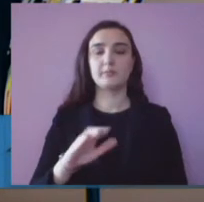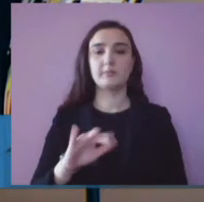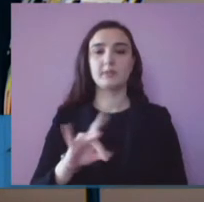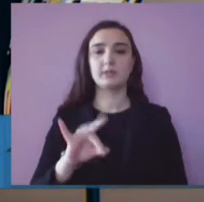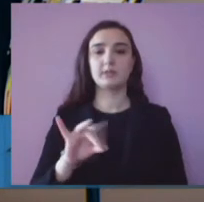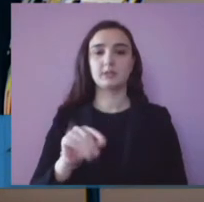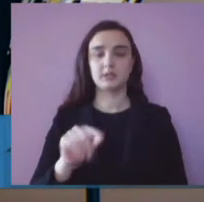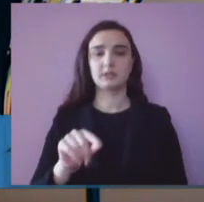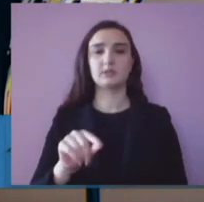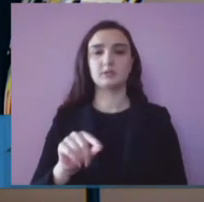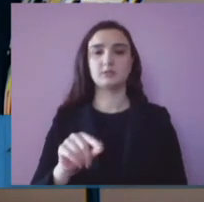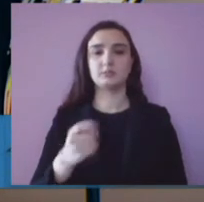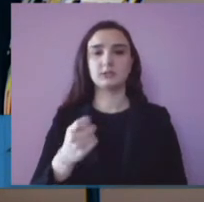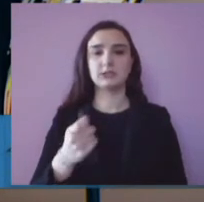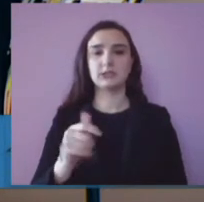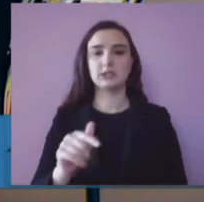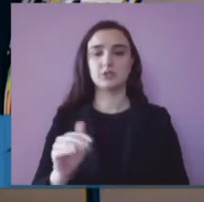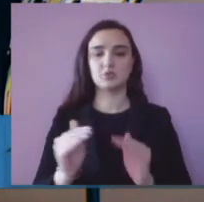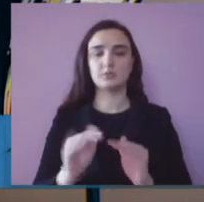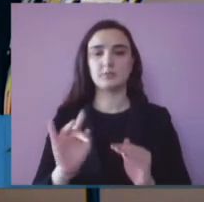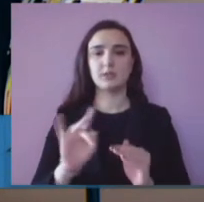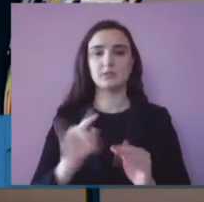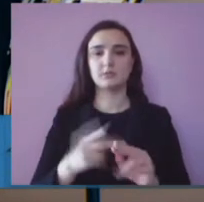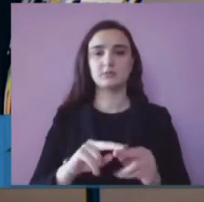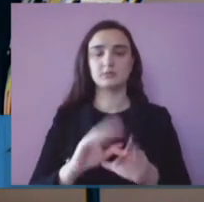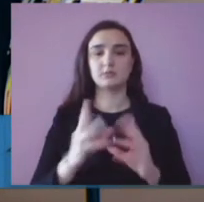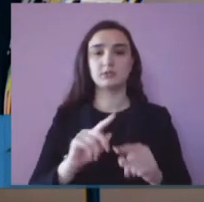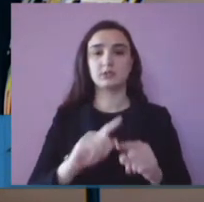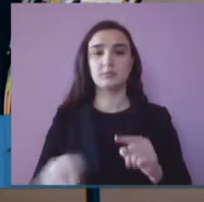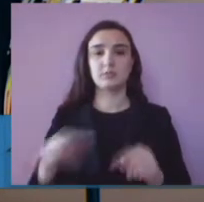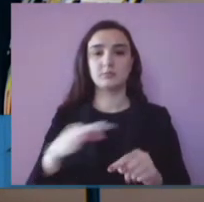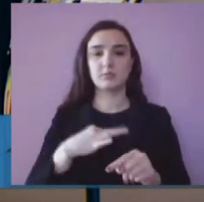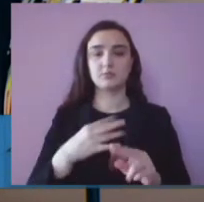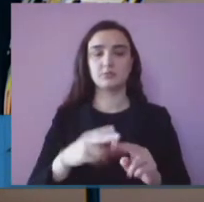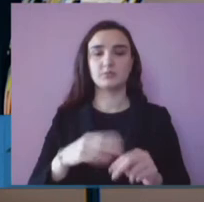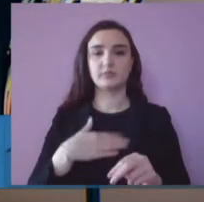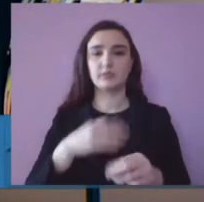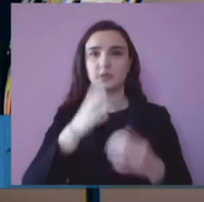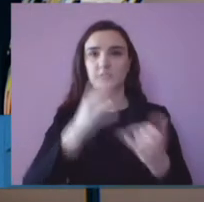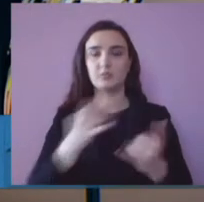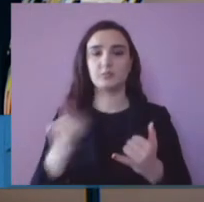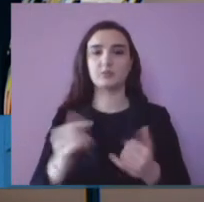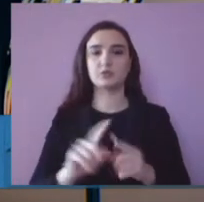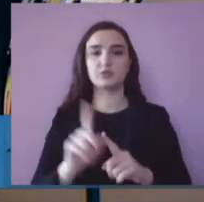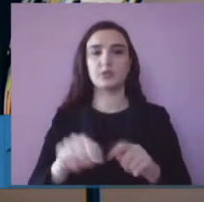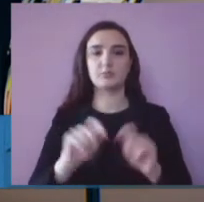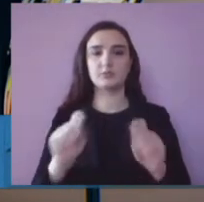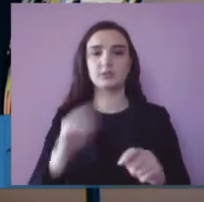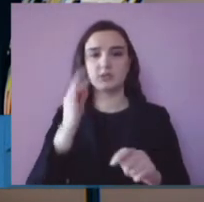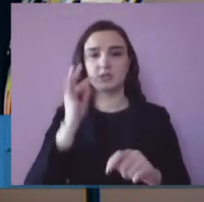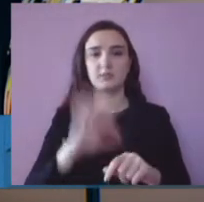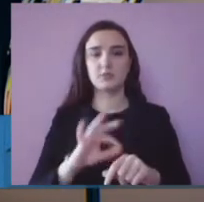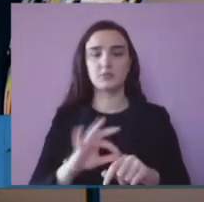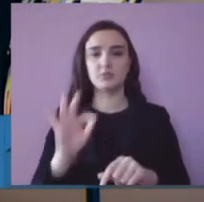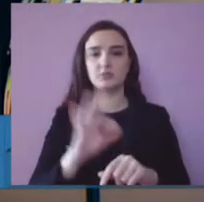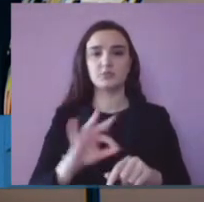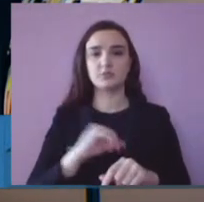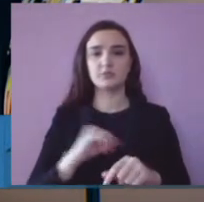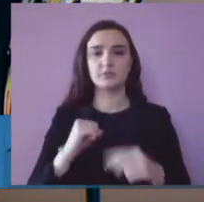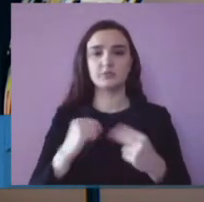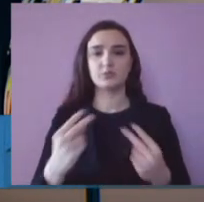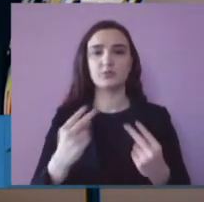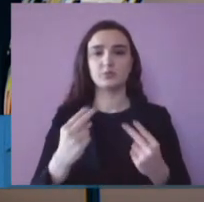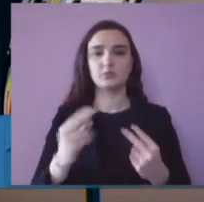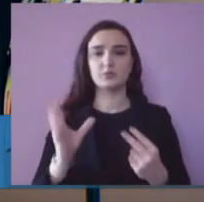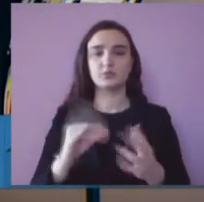ზომის აპარატებმა, რომელიც სწრაფად იძლევა პასუხს, მთელი ეპოქა შექმნეს დიაბეტოლოგიაში. თვითკონტროლი დიდი,